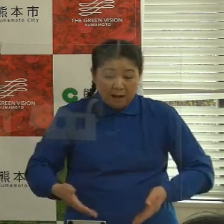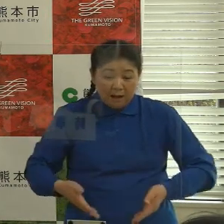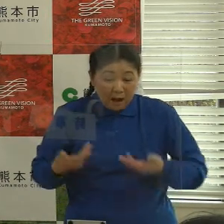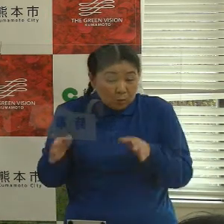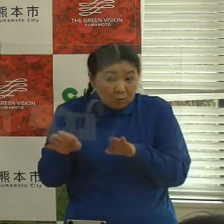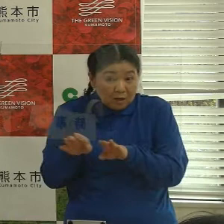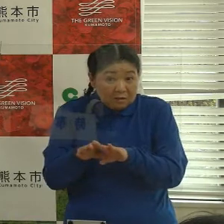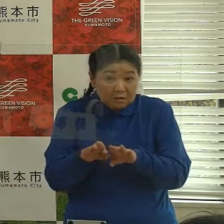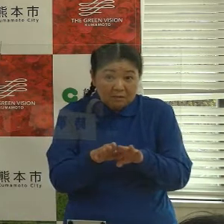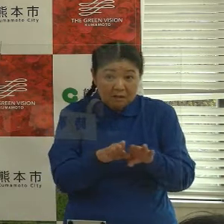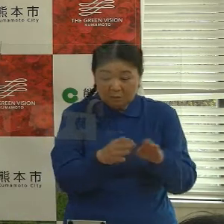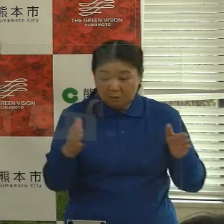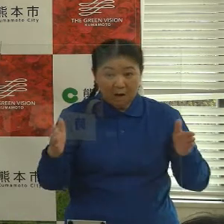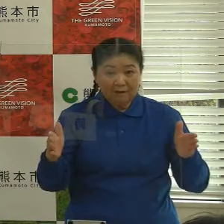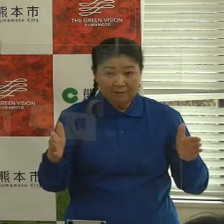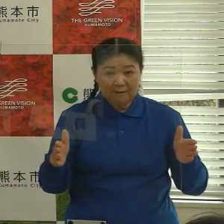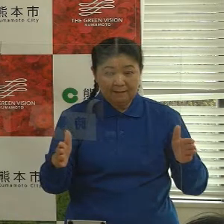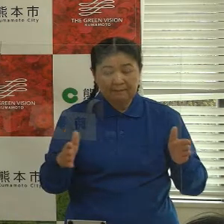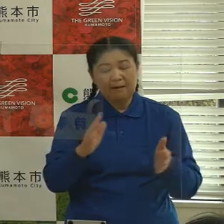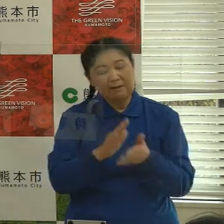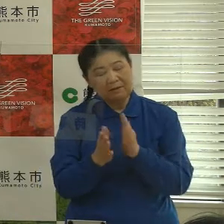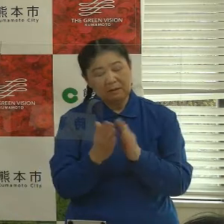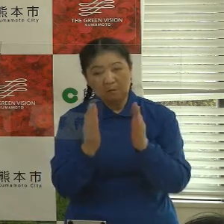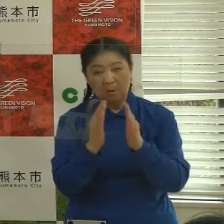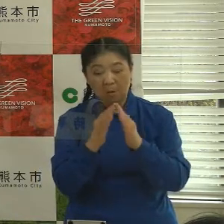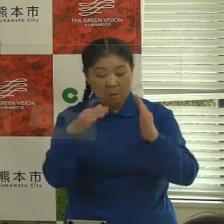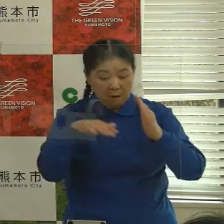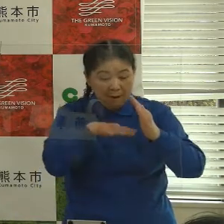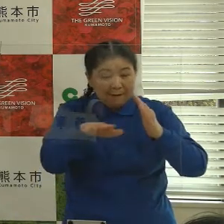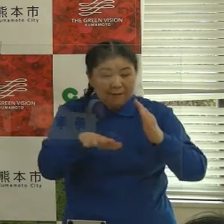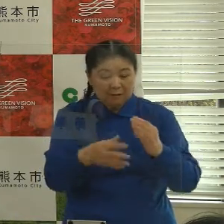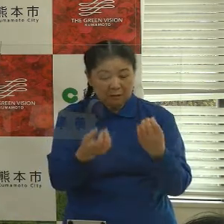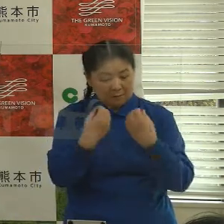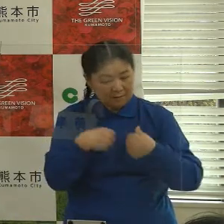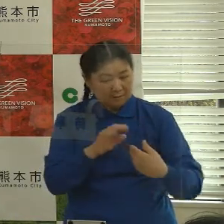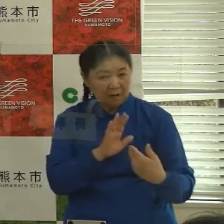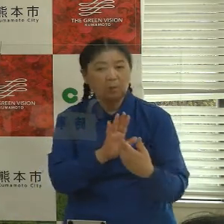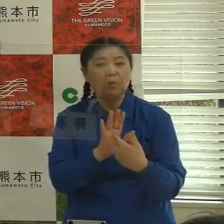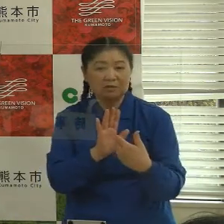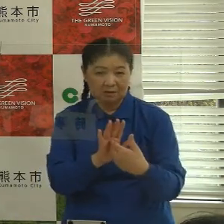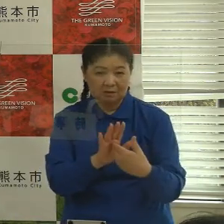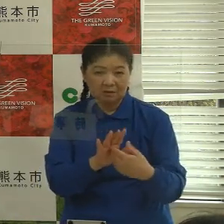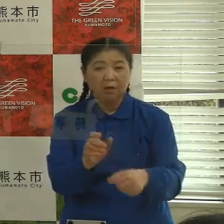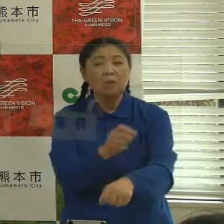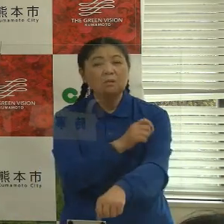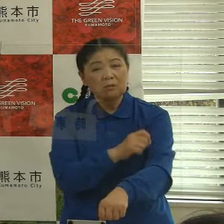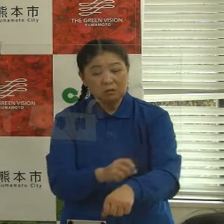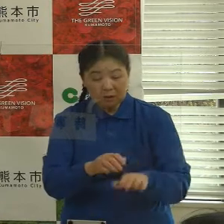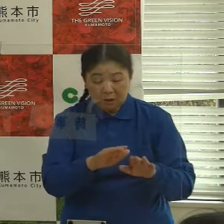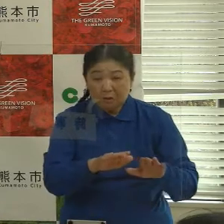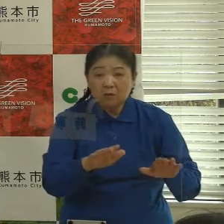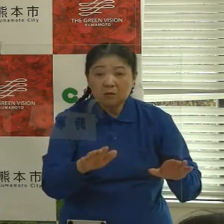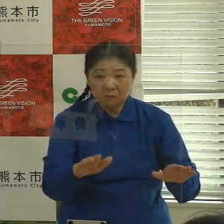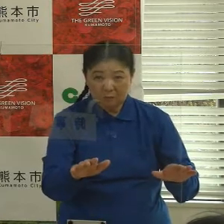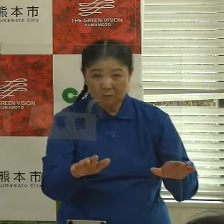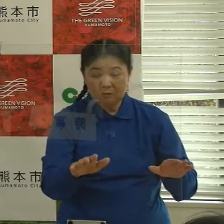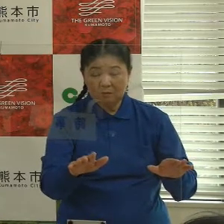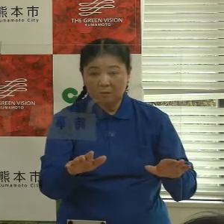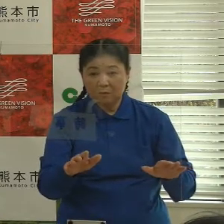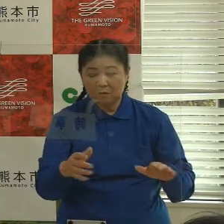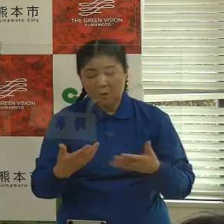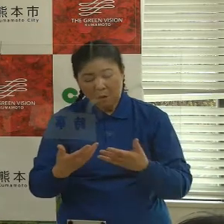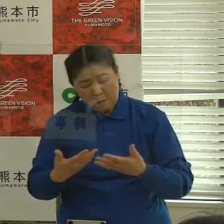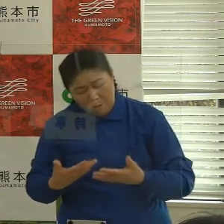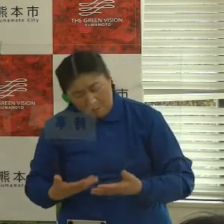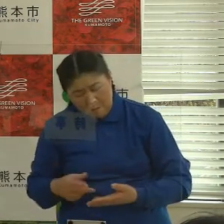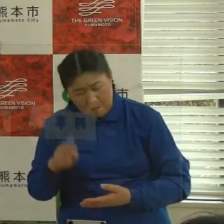間というふうになりますことから改めまして家庭での感染防止対策特にお子さんたちや